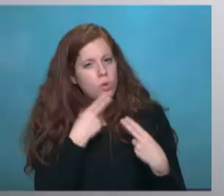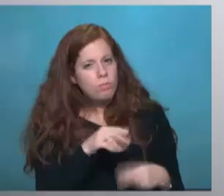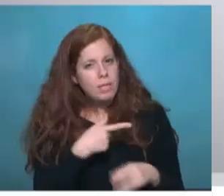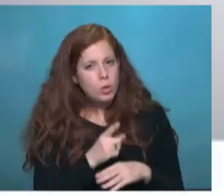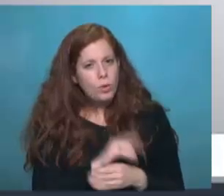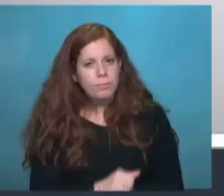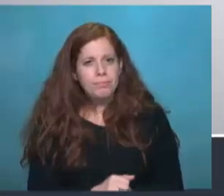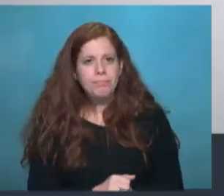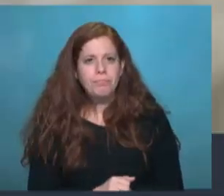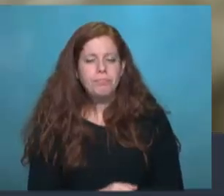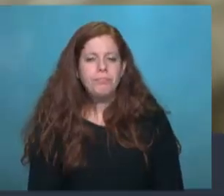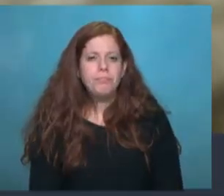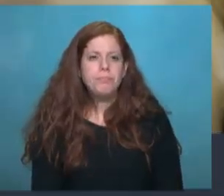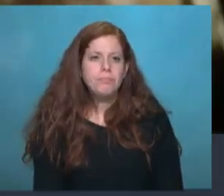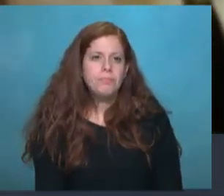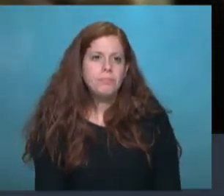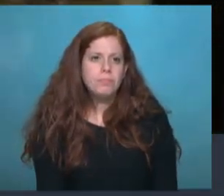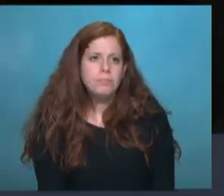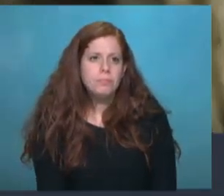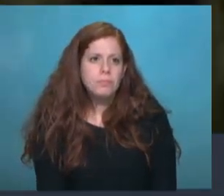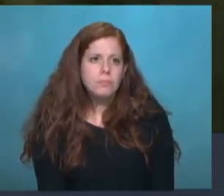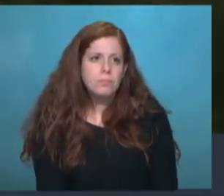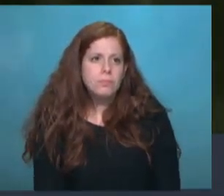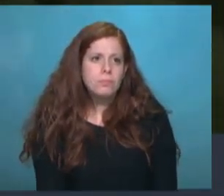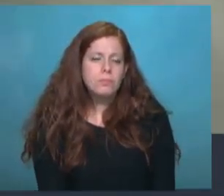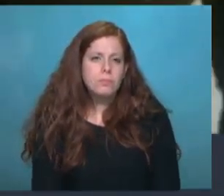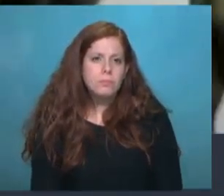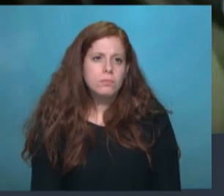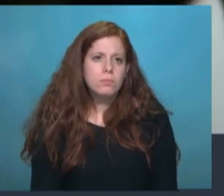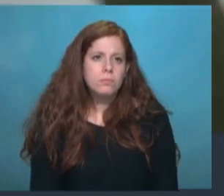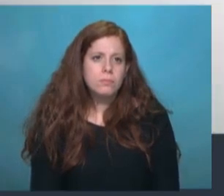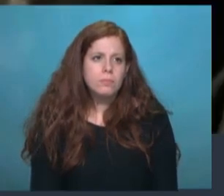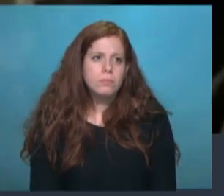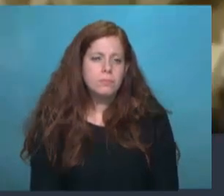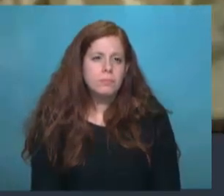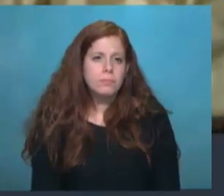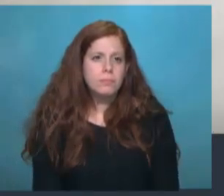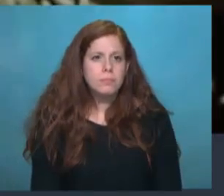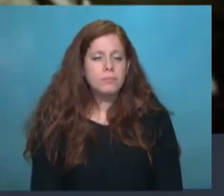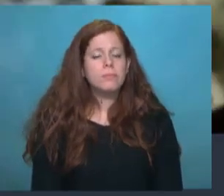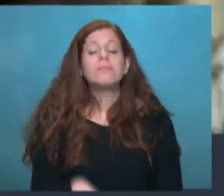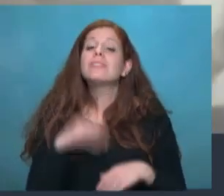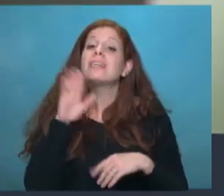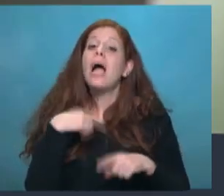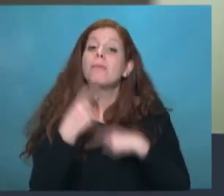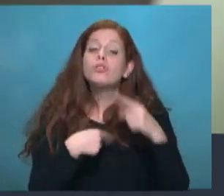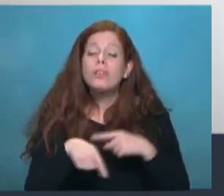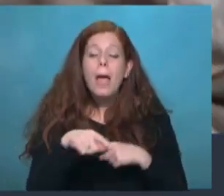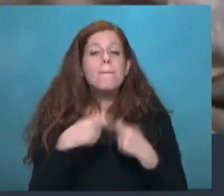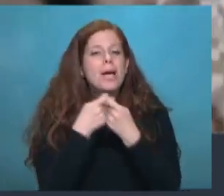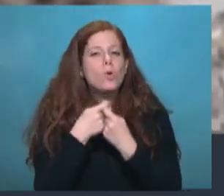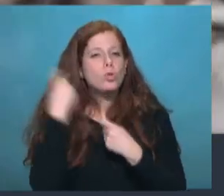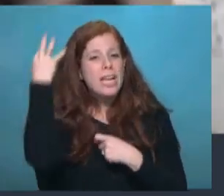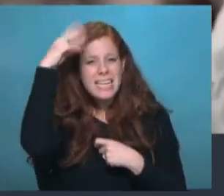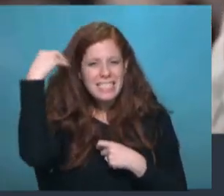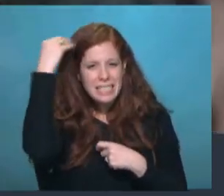אני גם השנה בארגונו של נסראללה לא